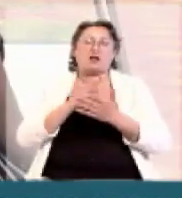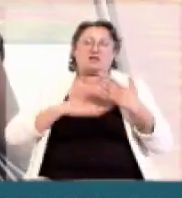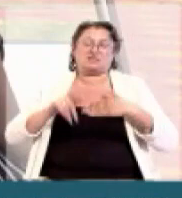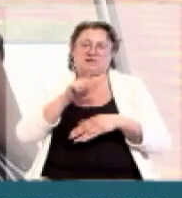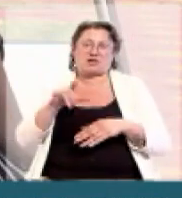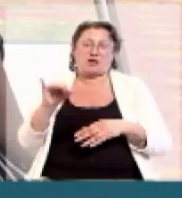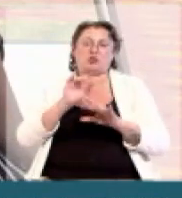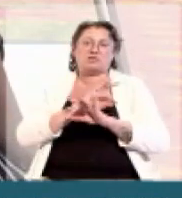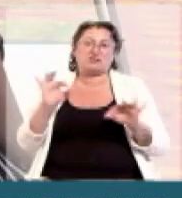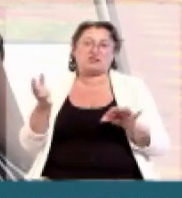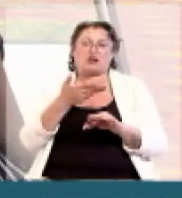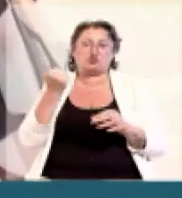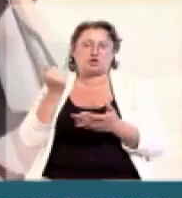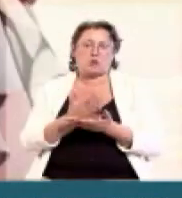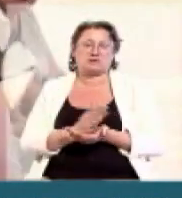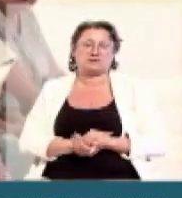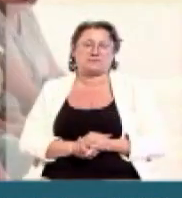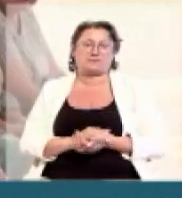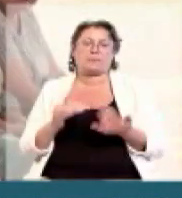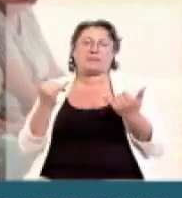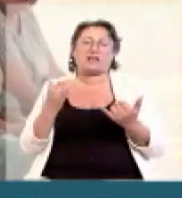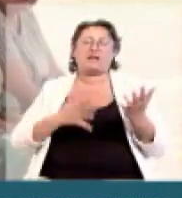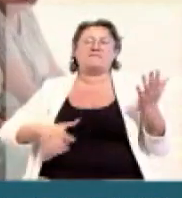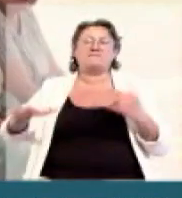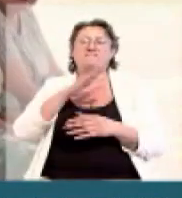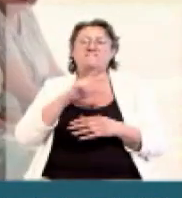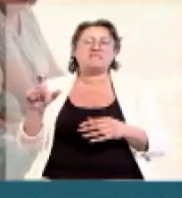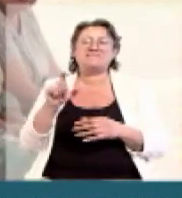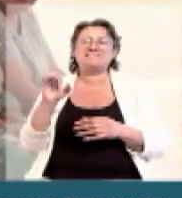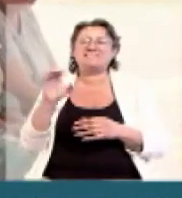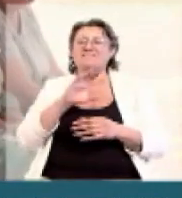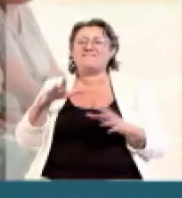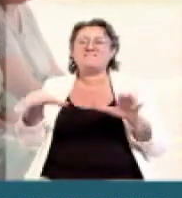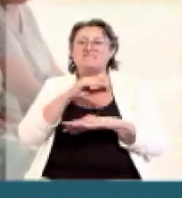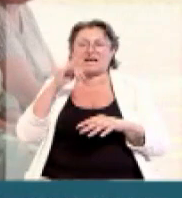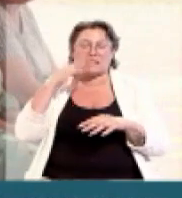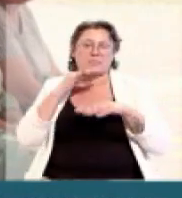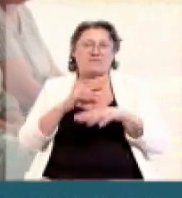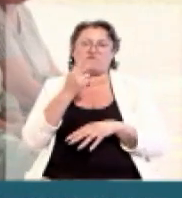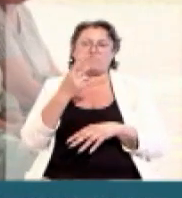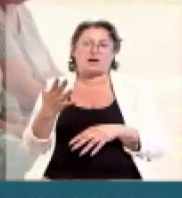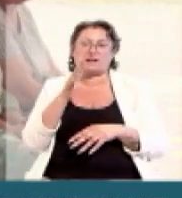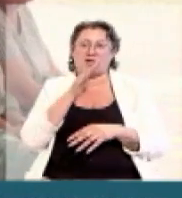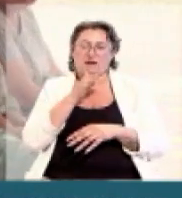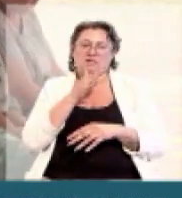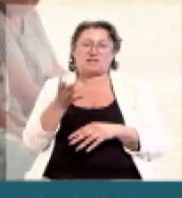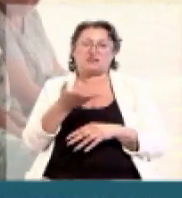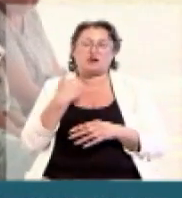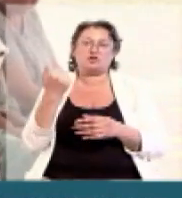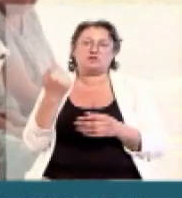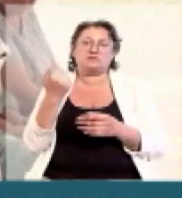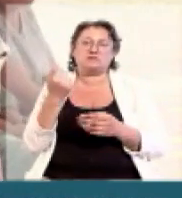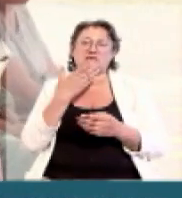о достоинствах нашей столицы. Сегодня весь Казахстан отмечает 25-летие